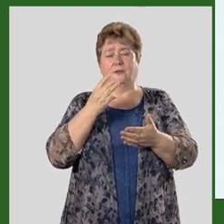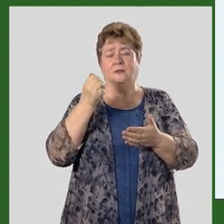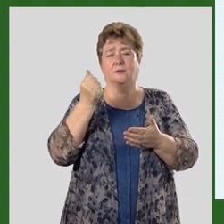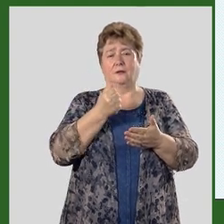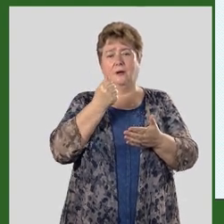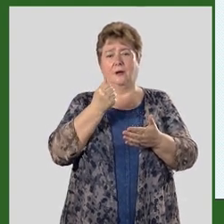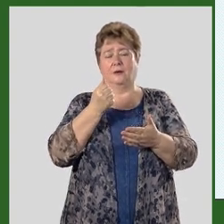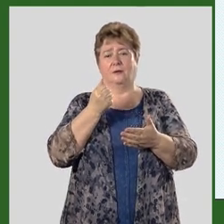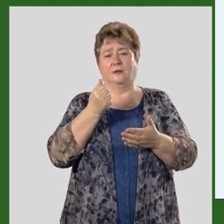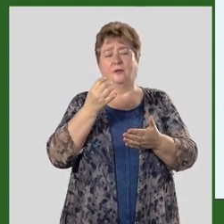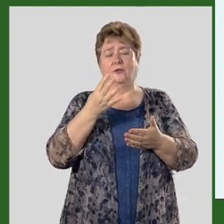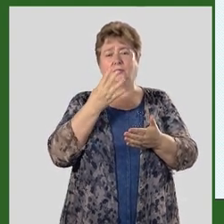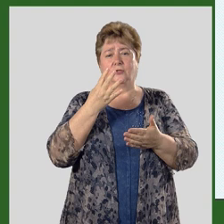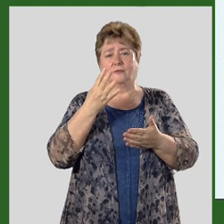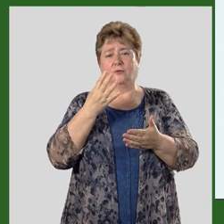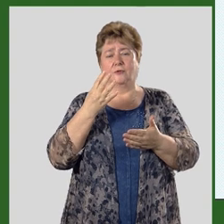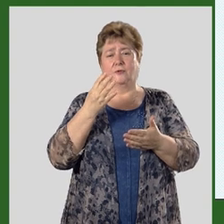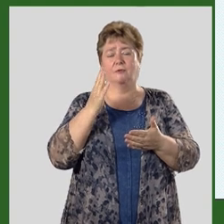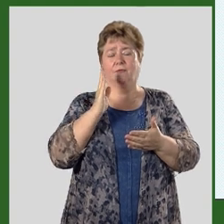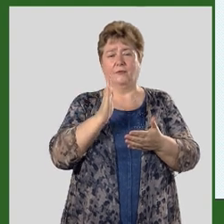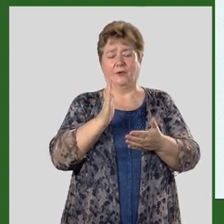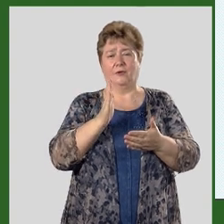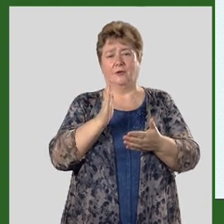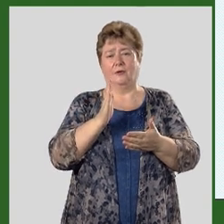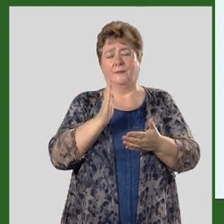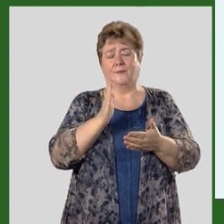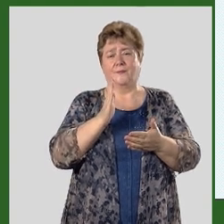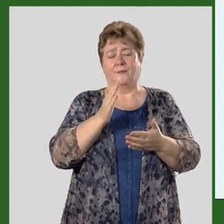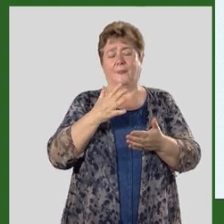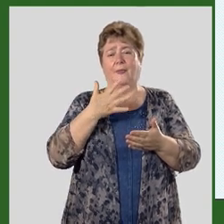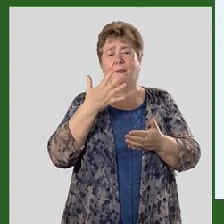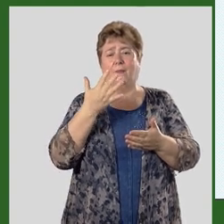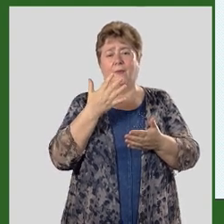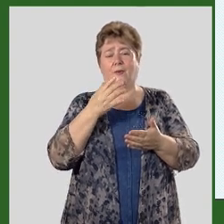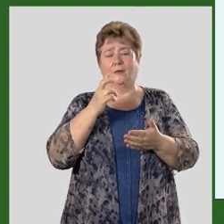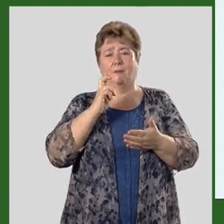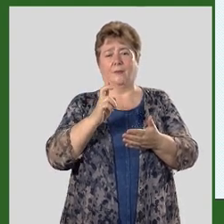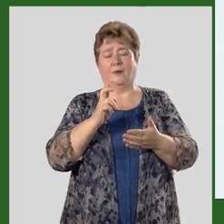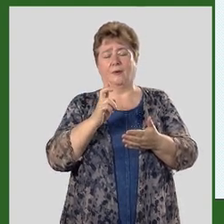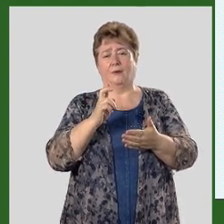– А, четвертый – В, пятый – Б,